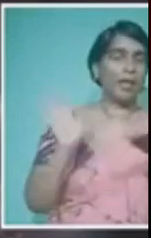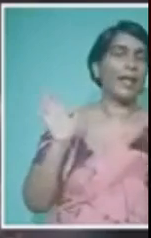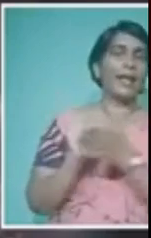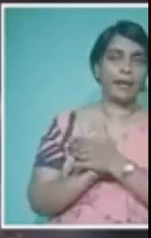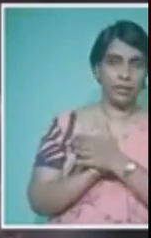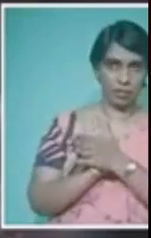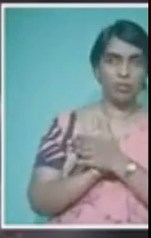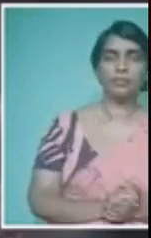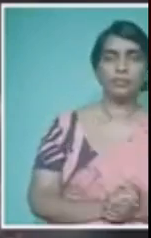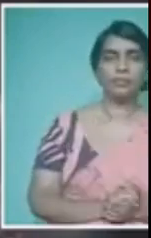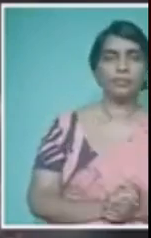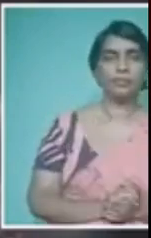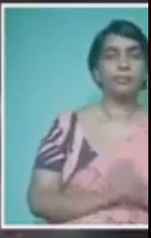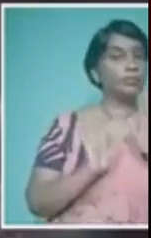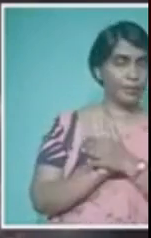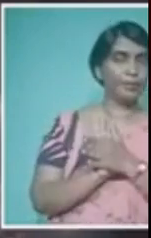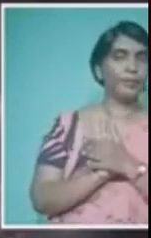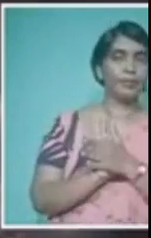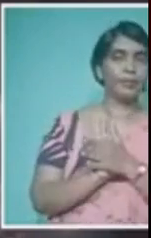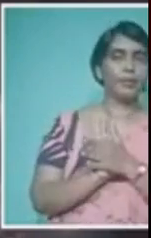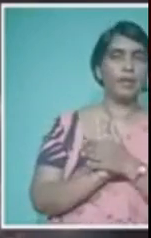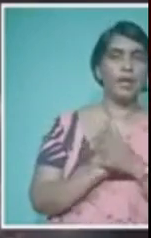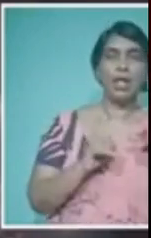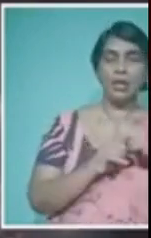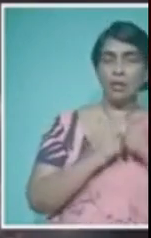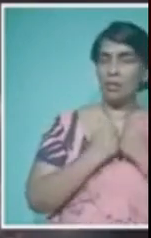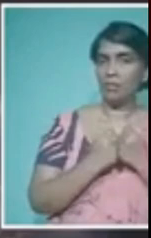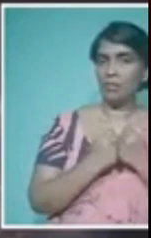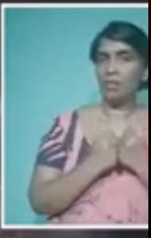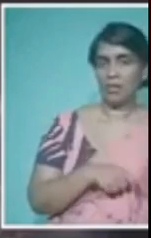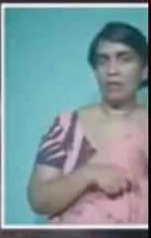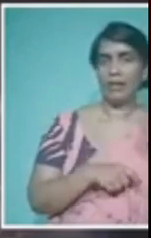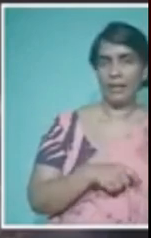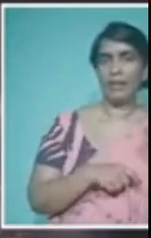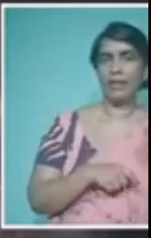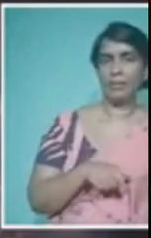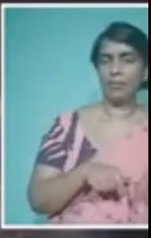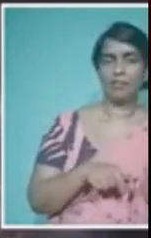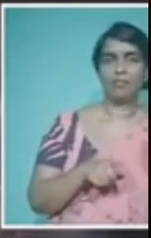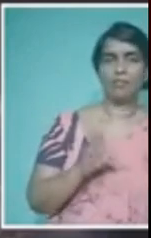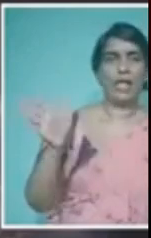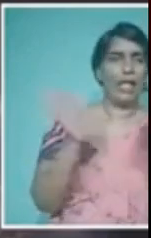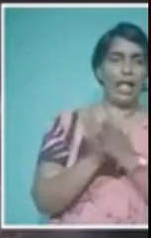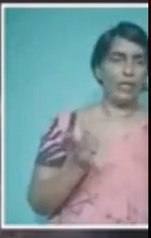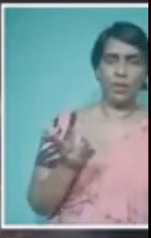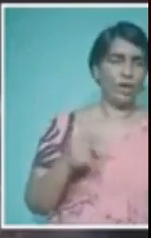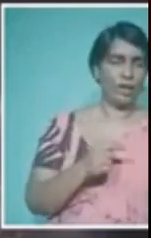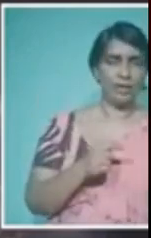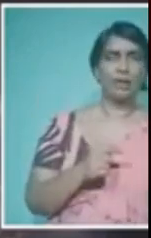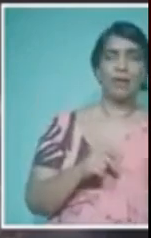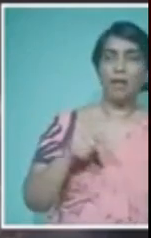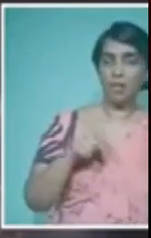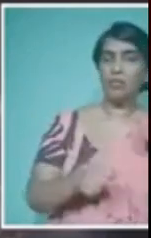වුණා. ඒක අබද්ධ ආණ්ඩුව. හැබැයි ඒකට දරු සලහපරුම මැතිතුමා විතරයි දැනට මේ පැත්තේ ඉන්නේ. ඒකට එදා මේ විරුද්ධ වෙච්ච